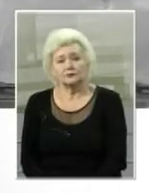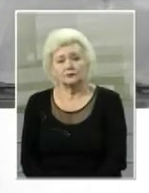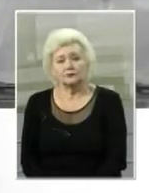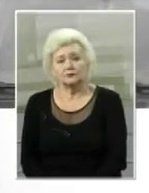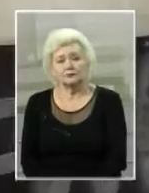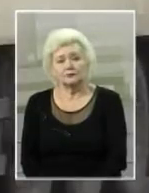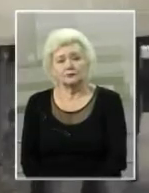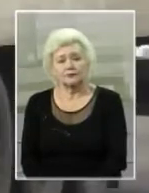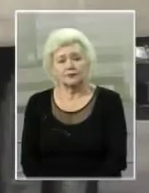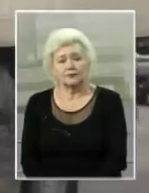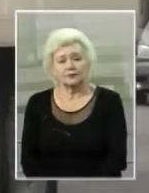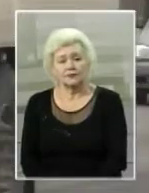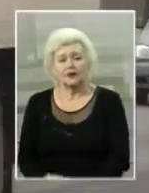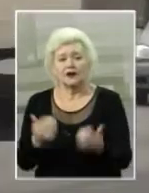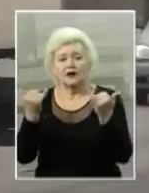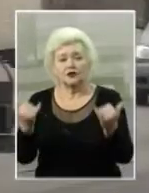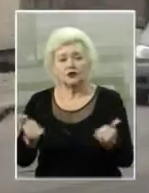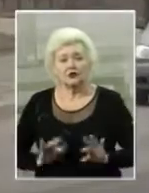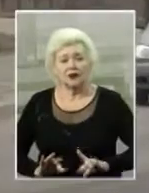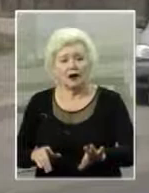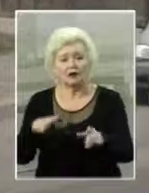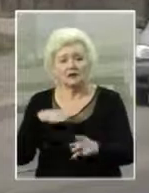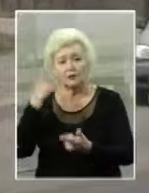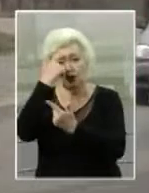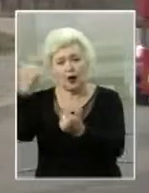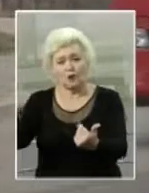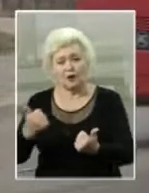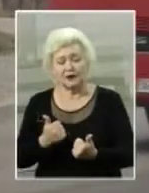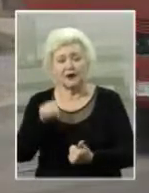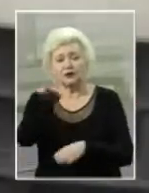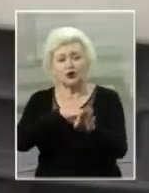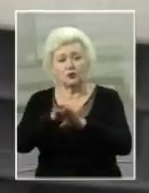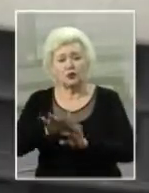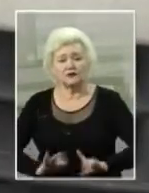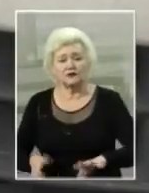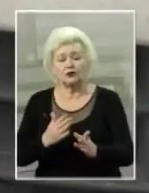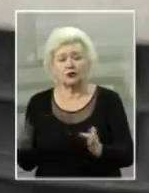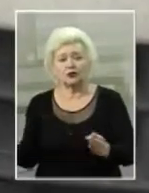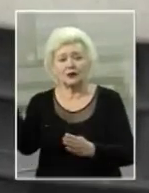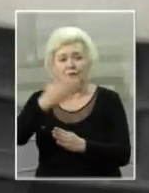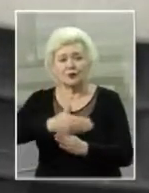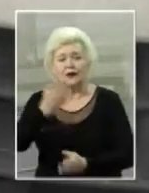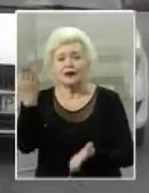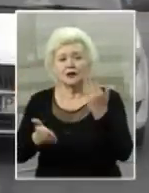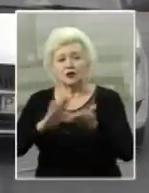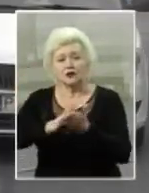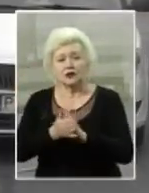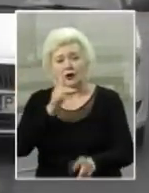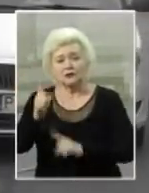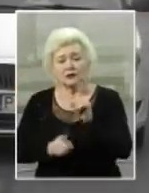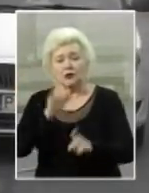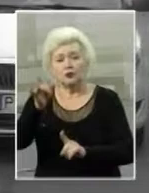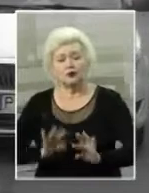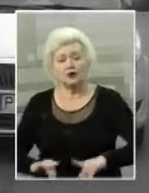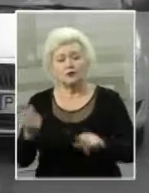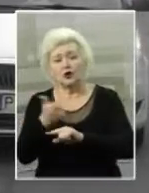ну це смішно. Сьогодні акція була попереджувальна, тому повністю рух не перекривали. Якщо ситуація не зміниться, будемо